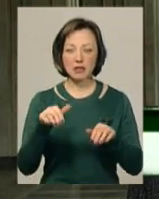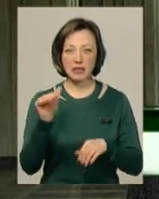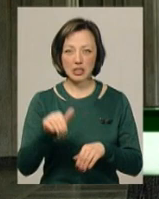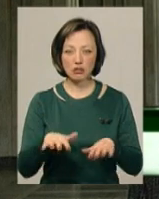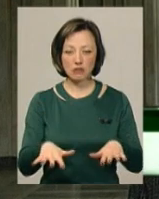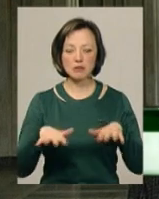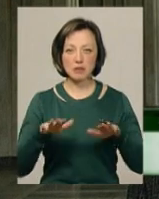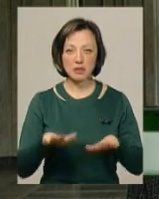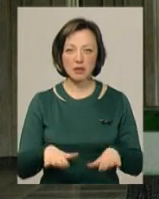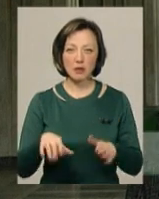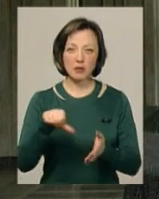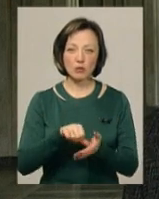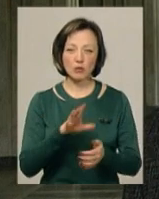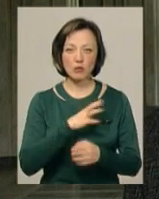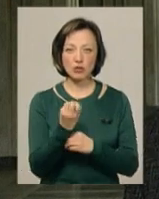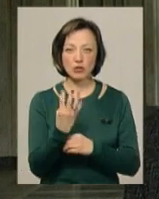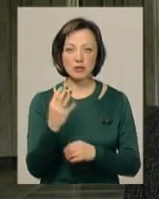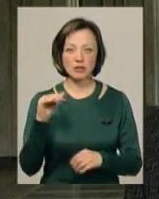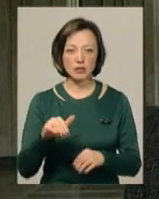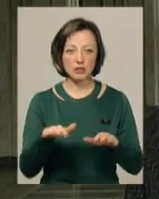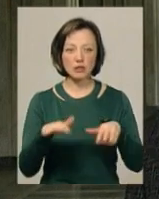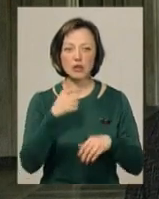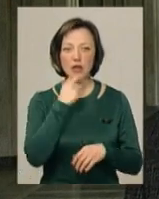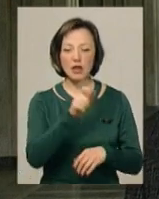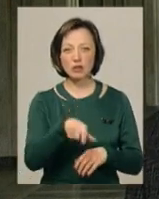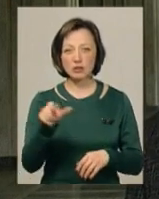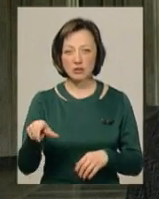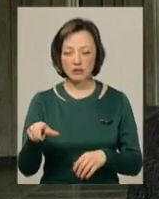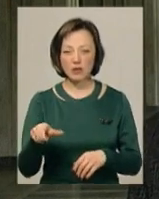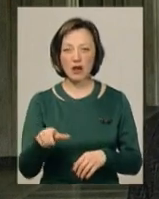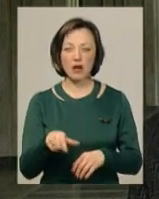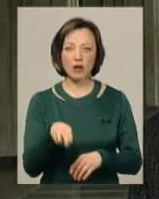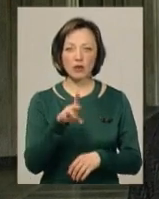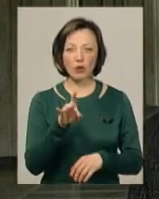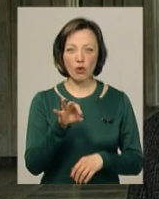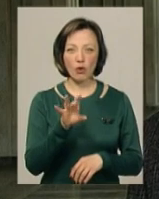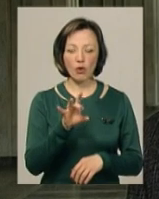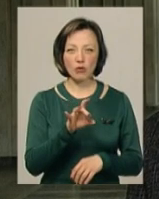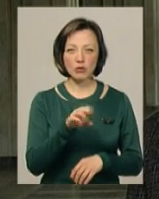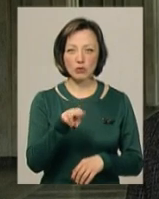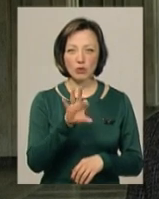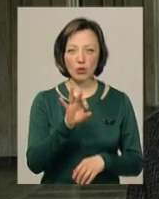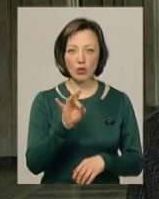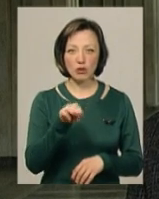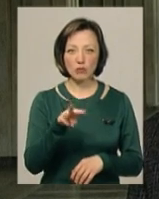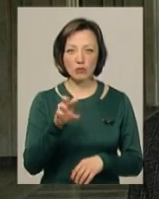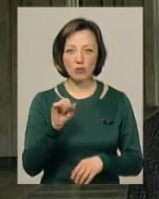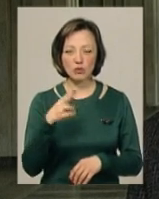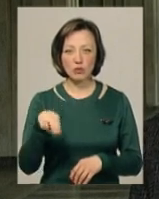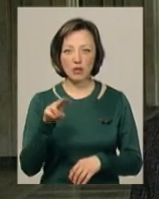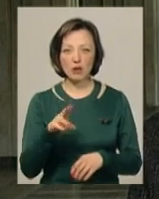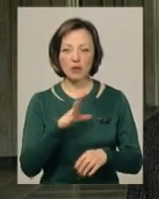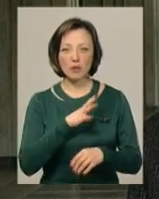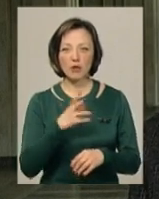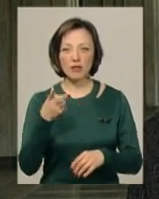було десь 14 тисяч глядачів. В Дортмунті десь 10 тисяч, в Мюнстері було в нас два